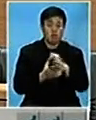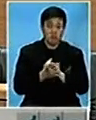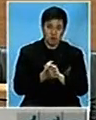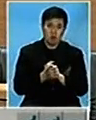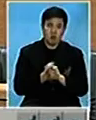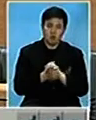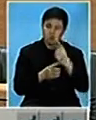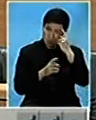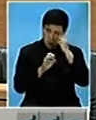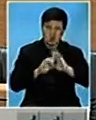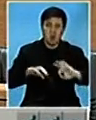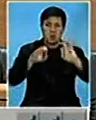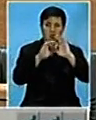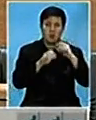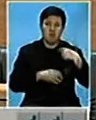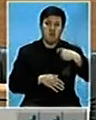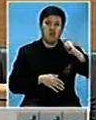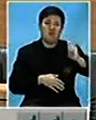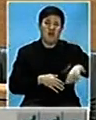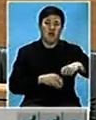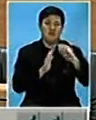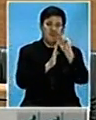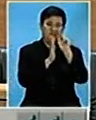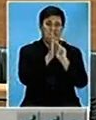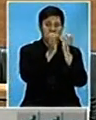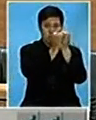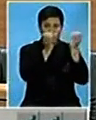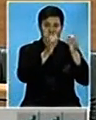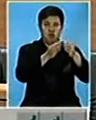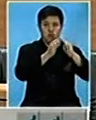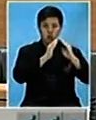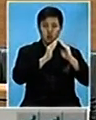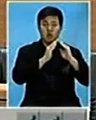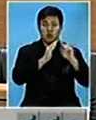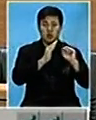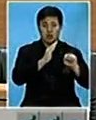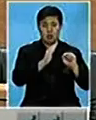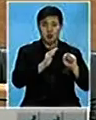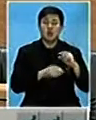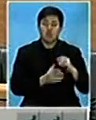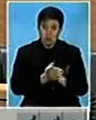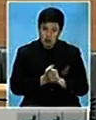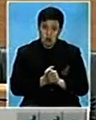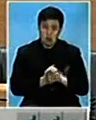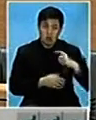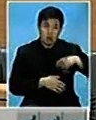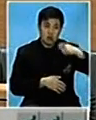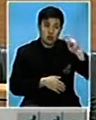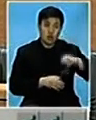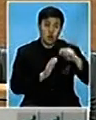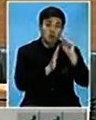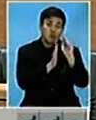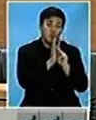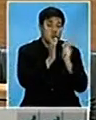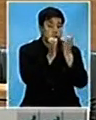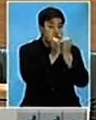จึงจำเป็นที่จะต้องมีศาลรัฐธรรมนูญเพราะฉะนั้นศาลรัฐธรรมนูญจึงไม่ใช่แค่แต่เป็นเพียงกล